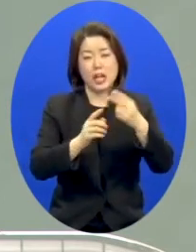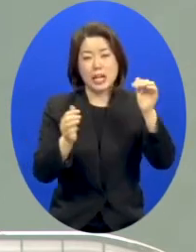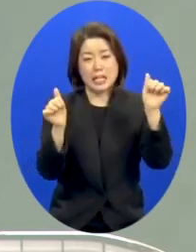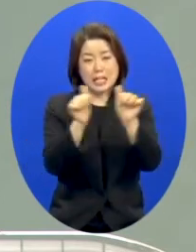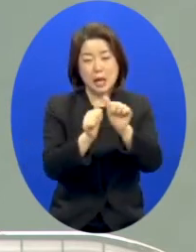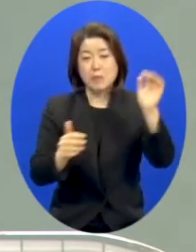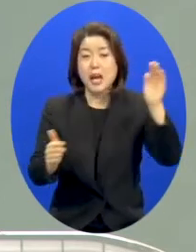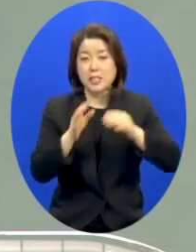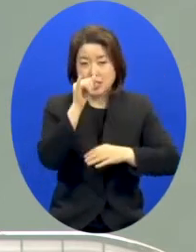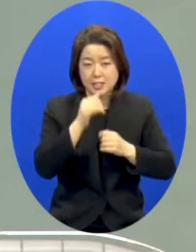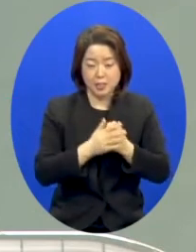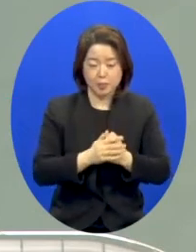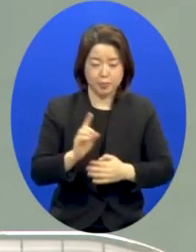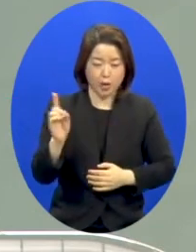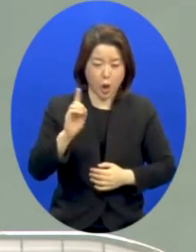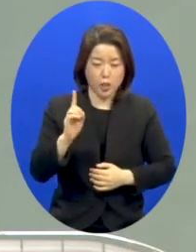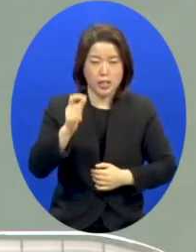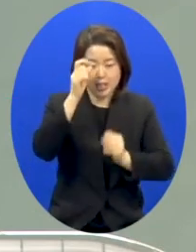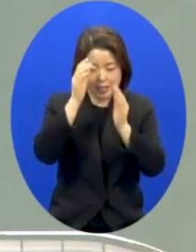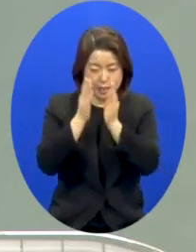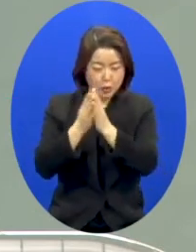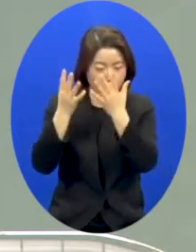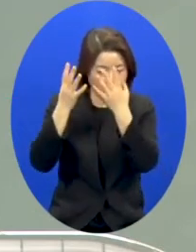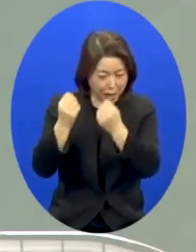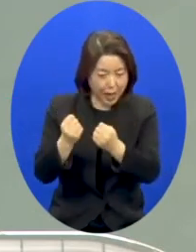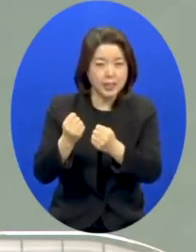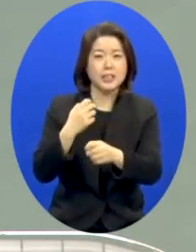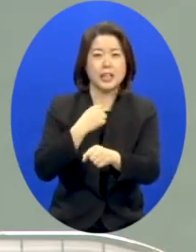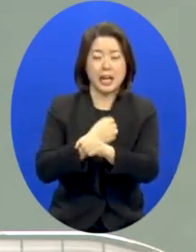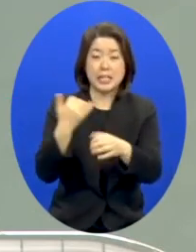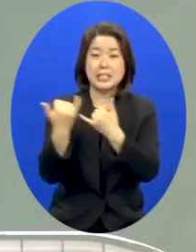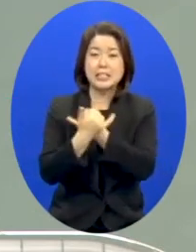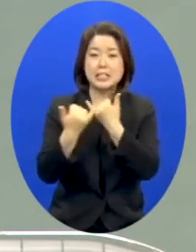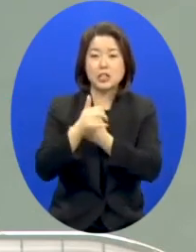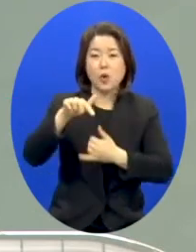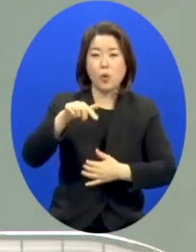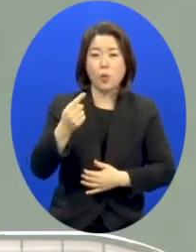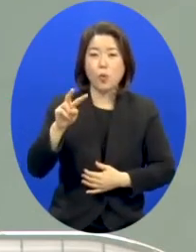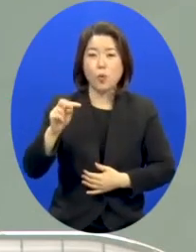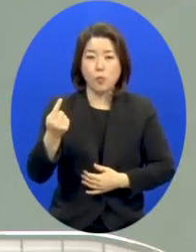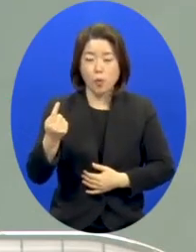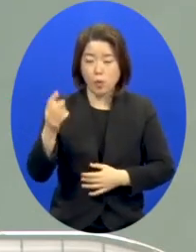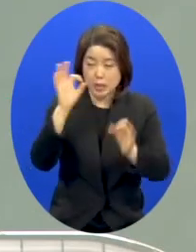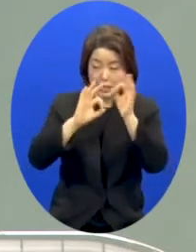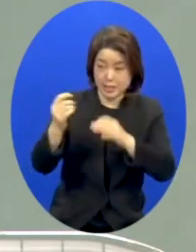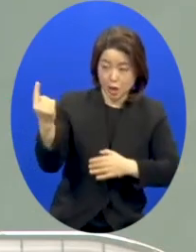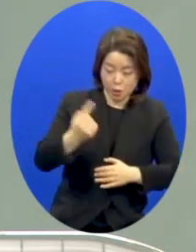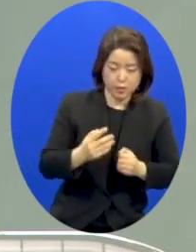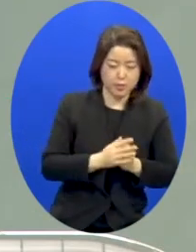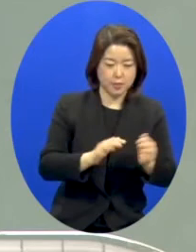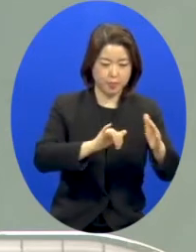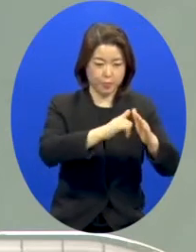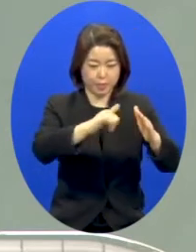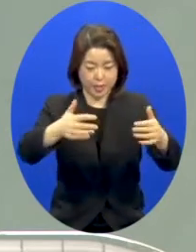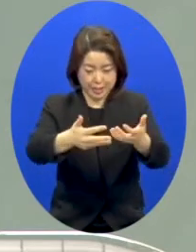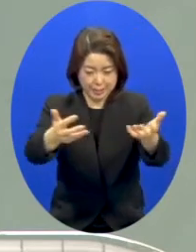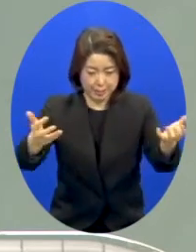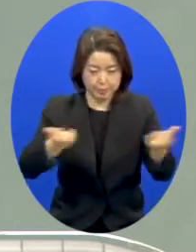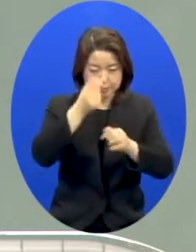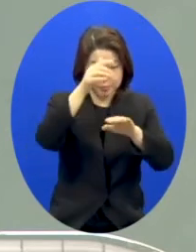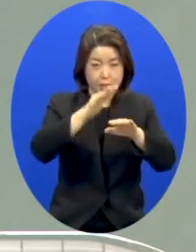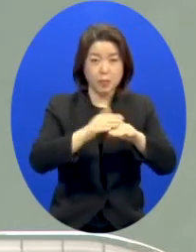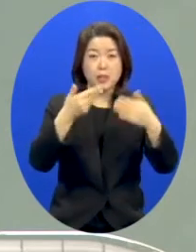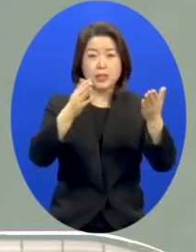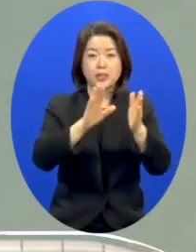어느날 기도 많이 아는 고모 친척 되는 고모가 찾아 오셨어요 그래서 가정 예배를 드리는데 가족들을 위해서